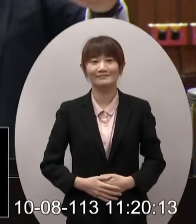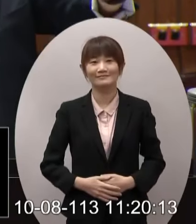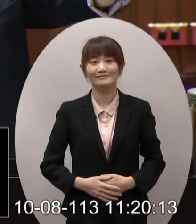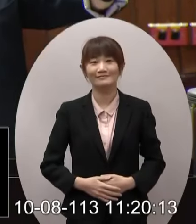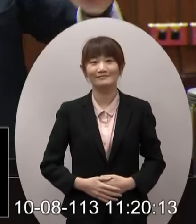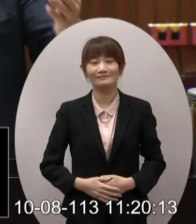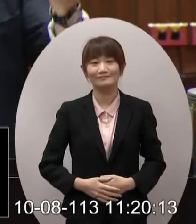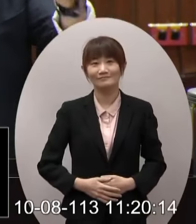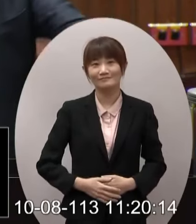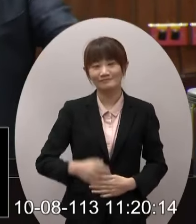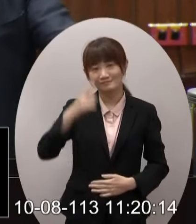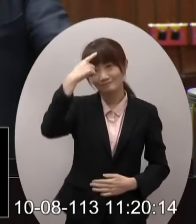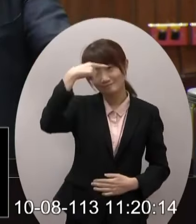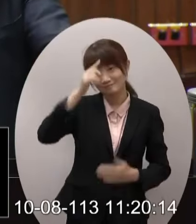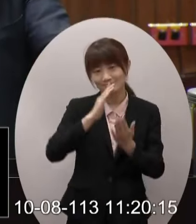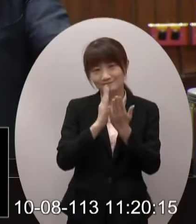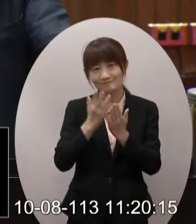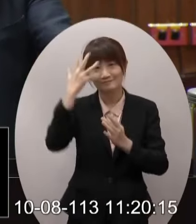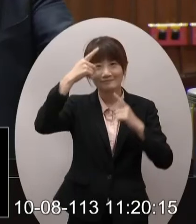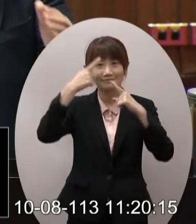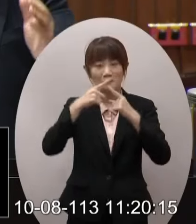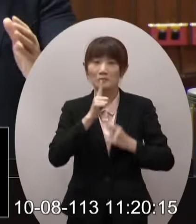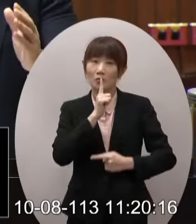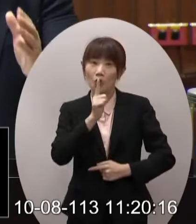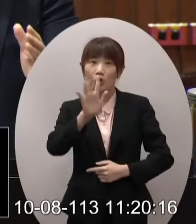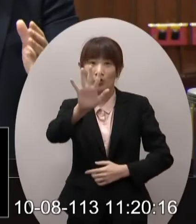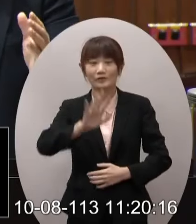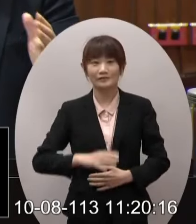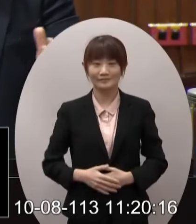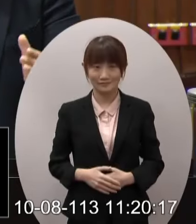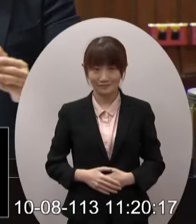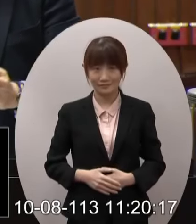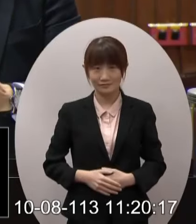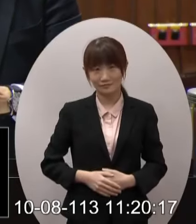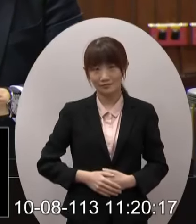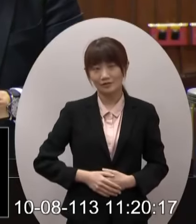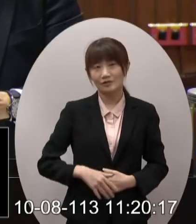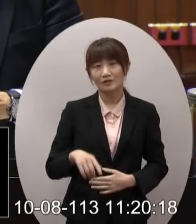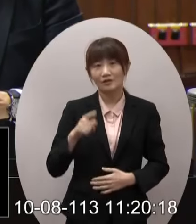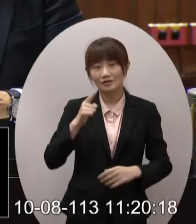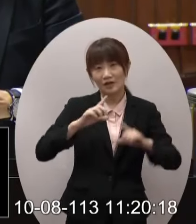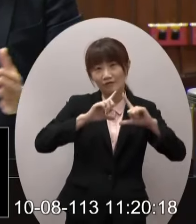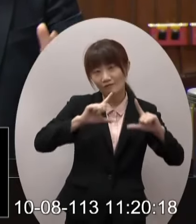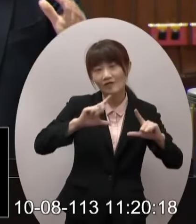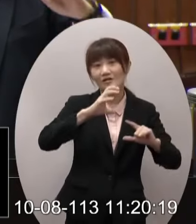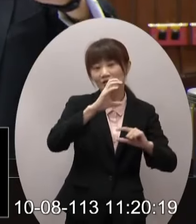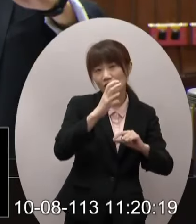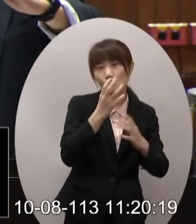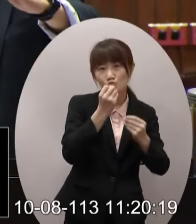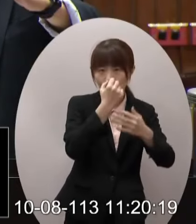在古书上面，老子有一句话：“大方无余啊。”